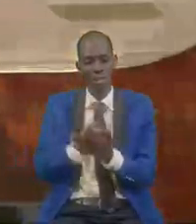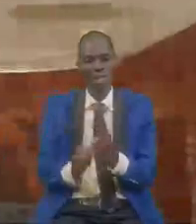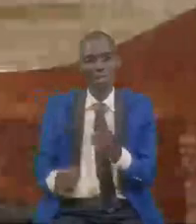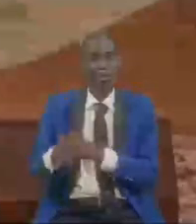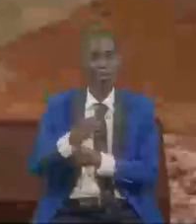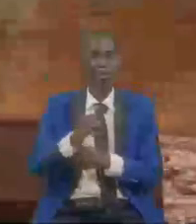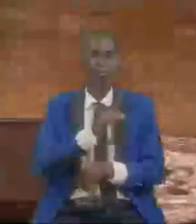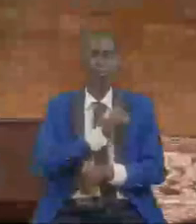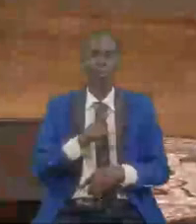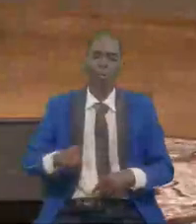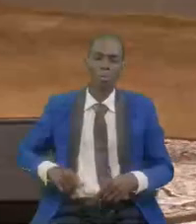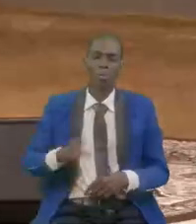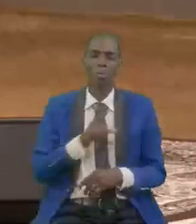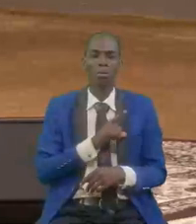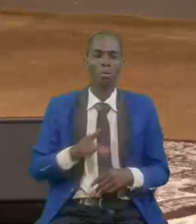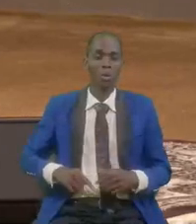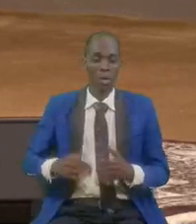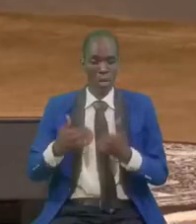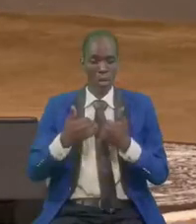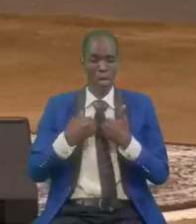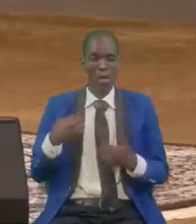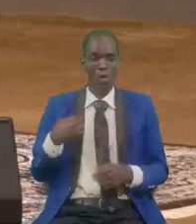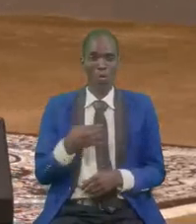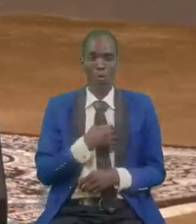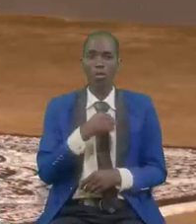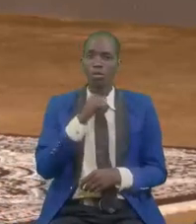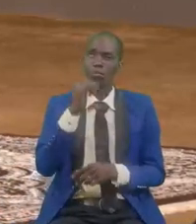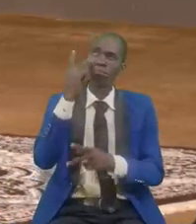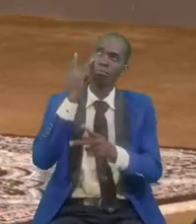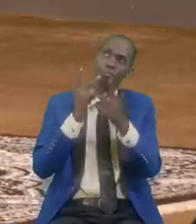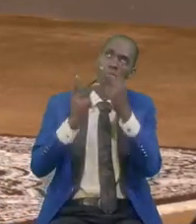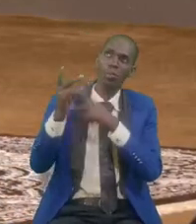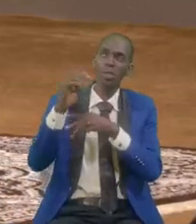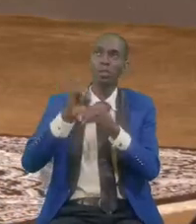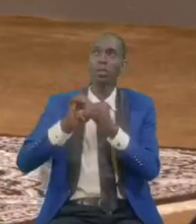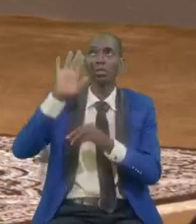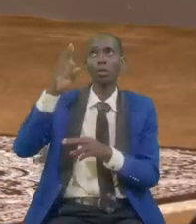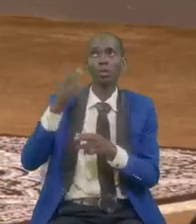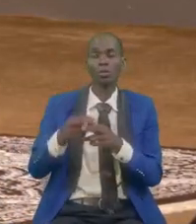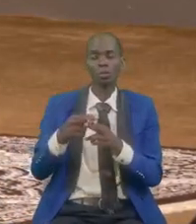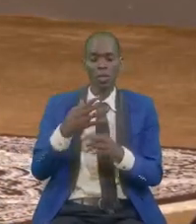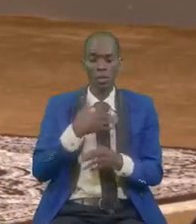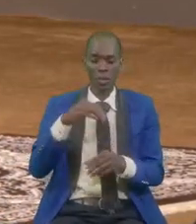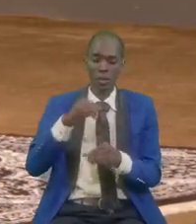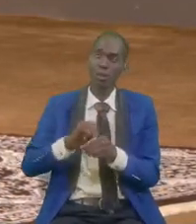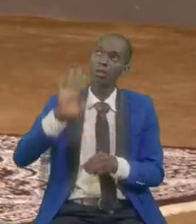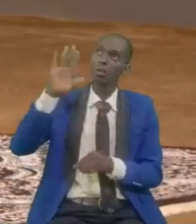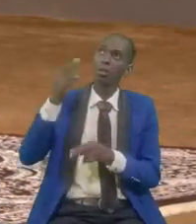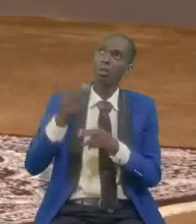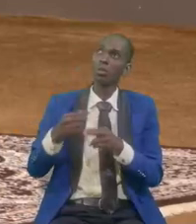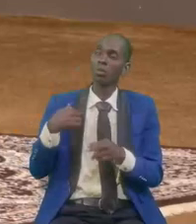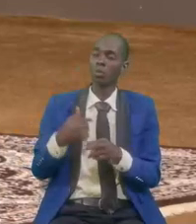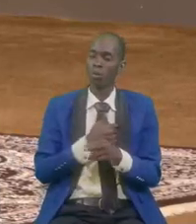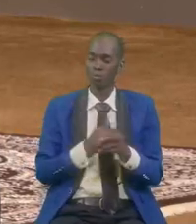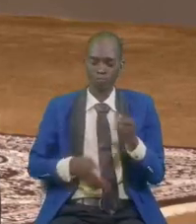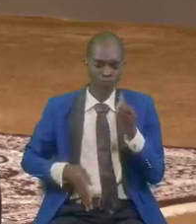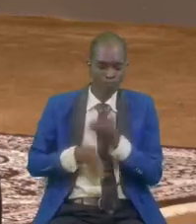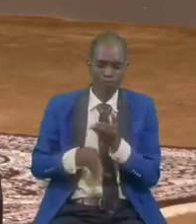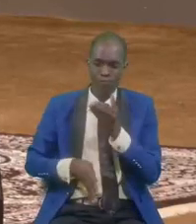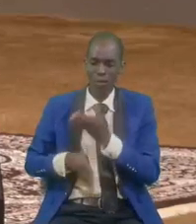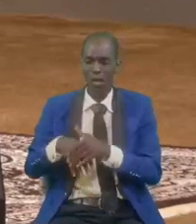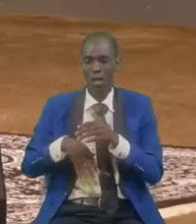Seigneur, n'avons-nous pas prophétisé par ton nom? N'avons-nous pas chassé des démons par